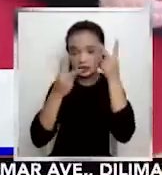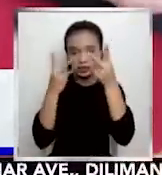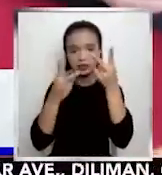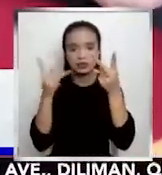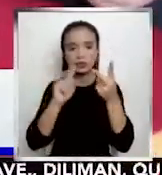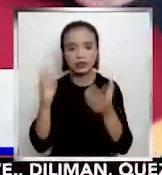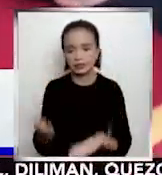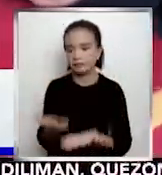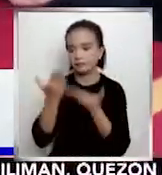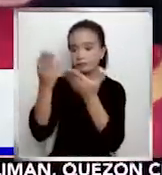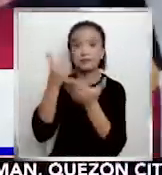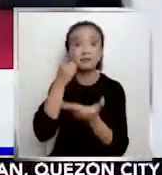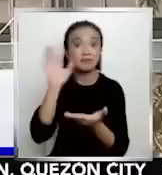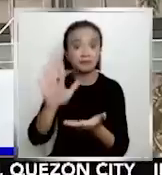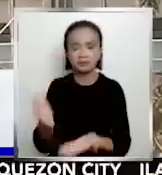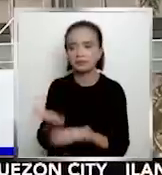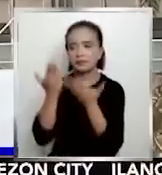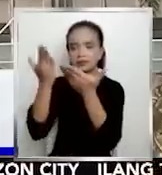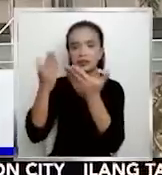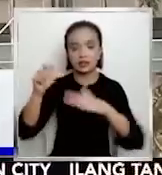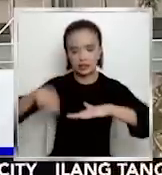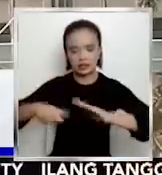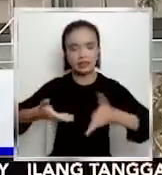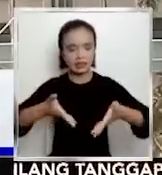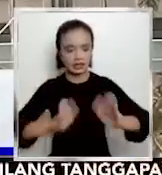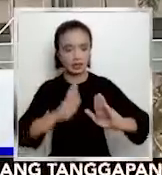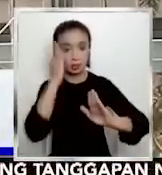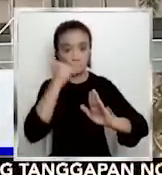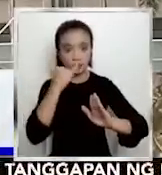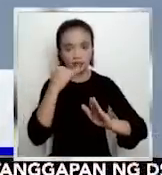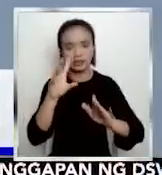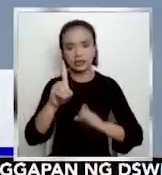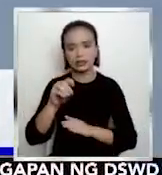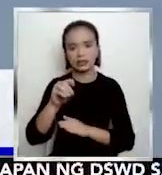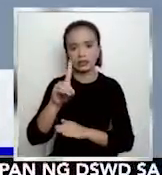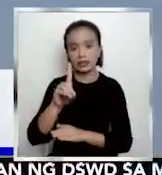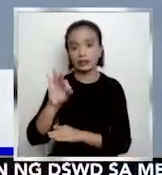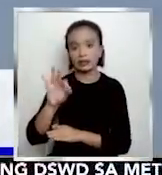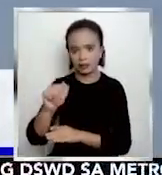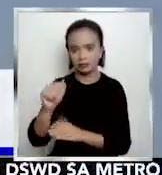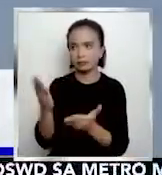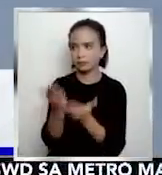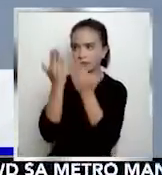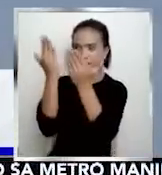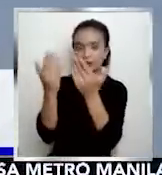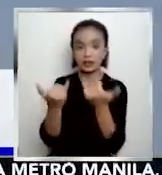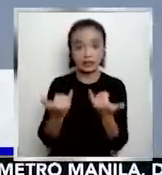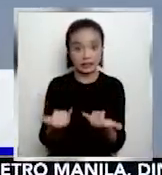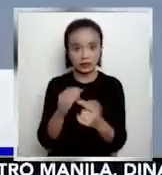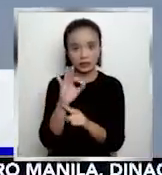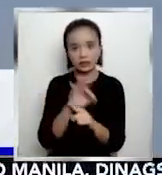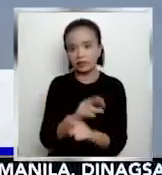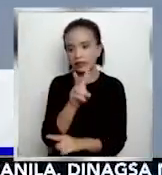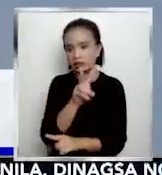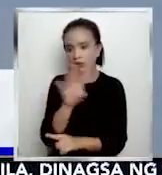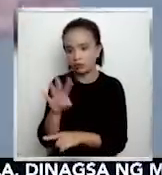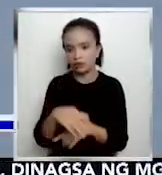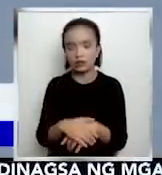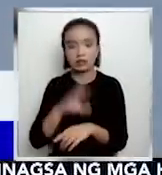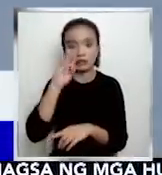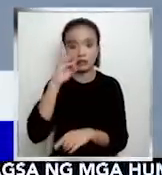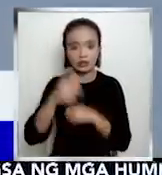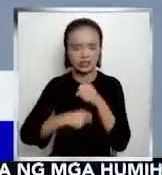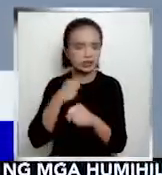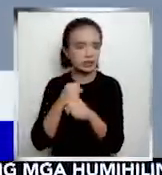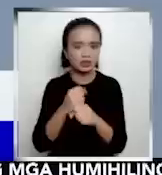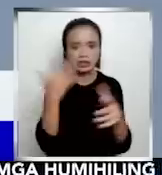Lima na pinayagan ng korte matapos i-endorso ng Department of Foreign Affairs. Ngayong February 24, saktong anim na taon na ang nakakulong dito sa